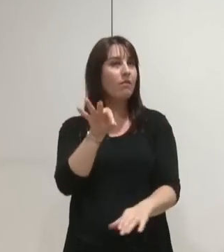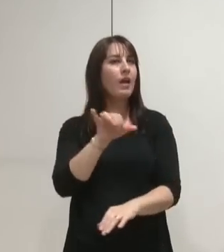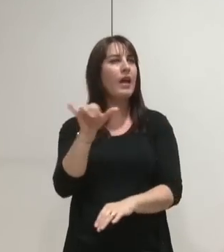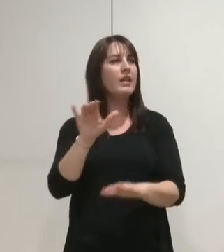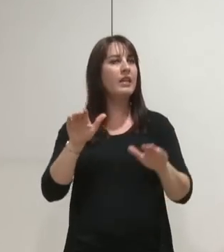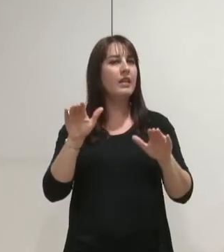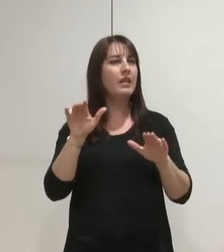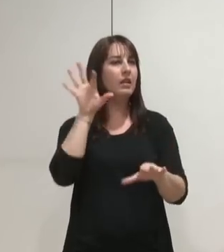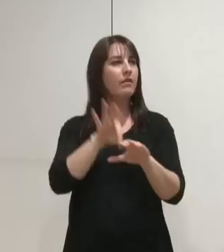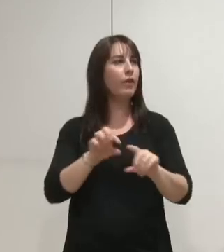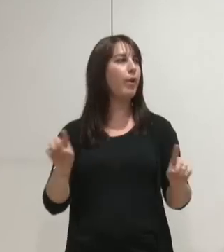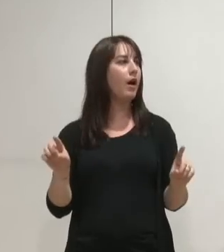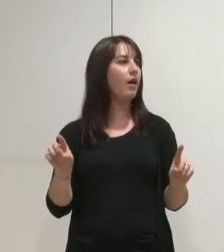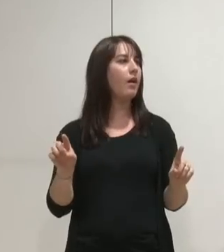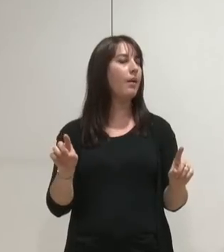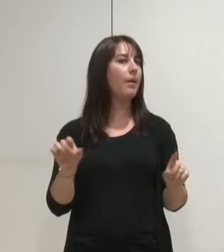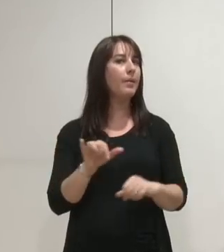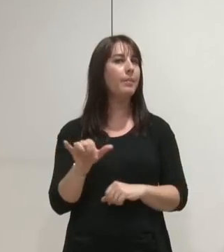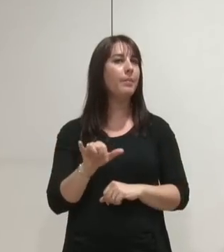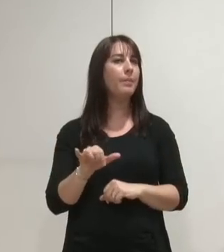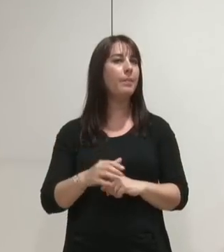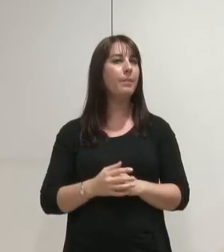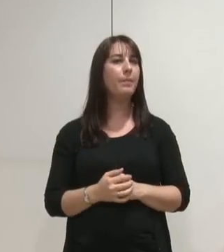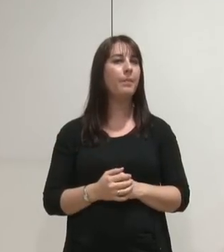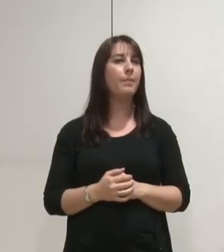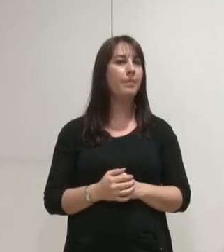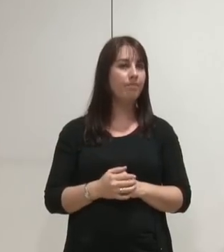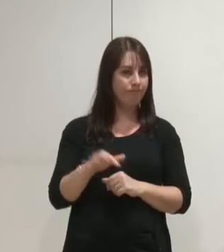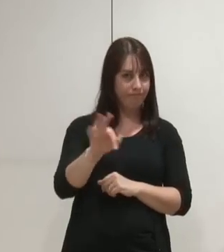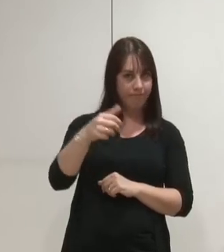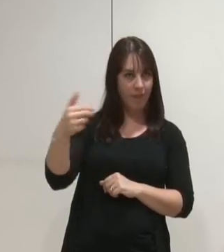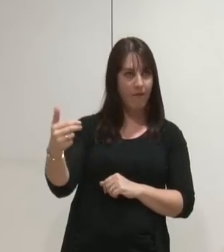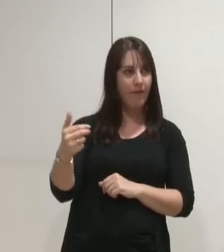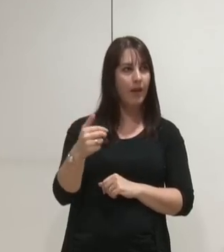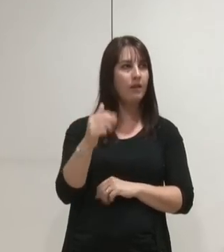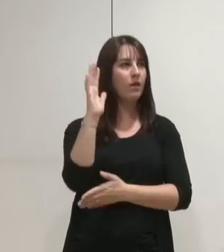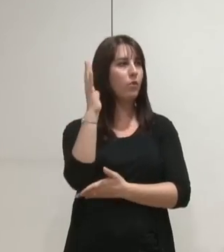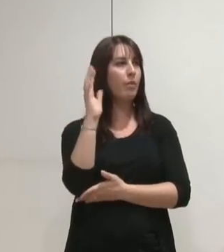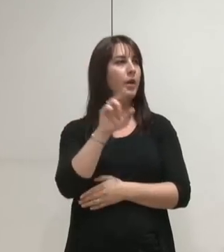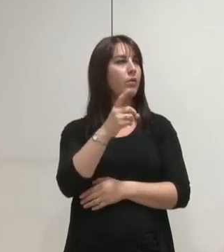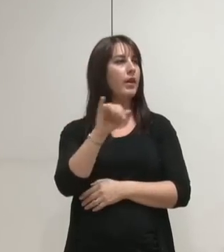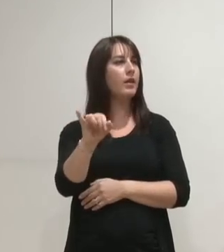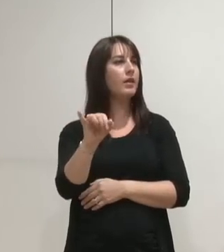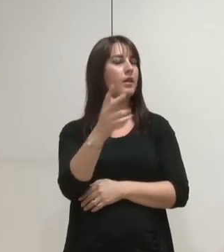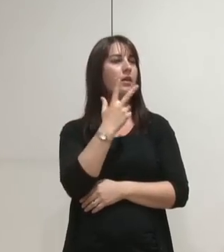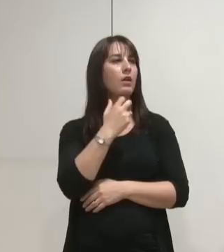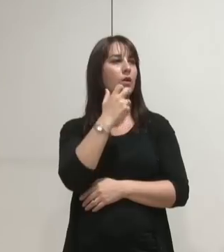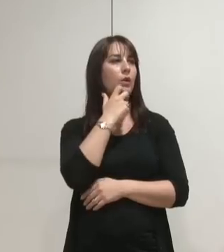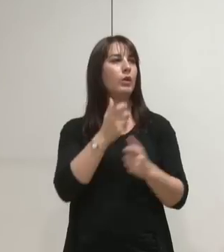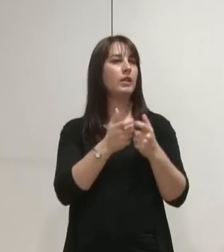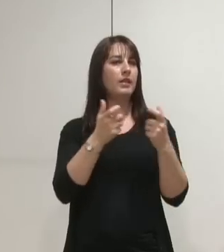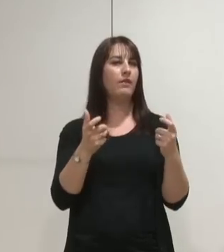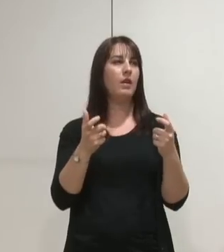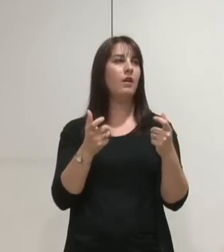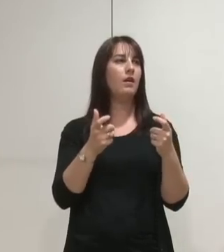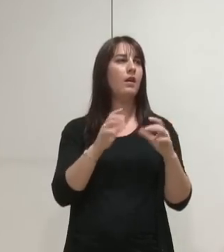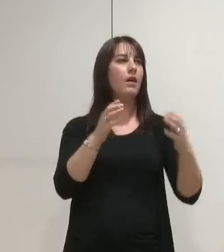pas part au vote le Front national umpud société civile et le rassemblement